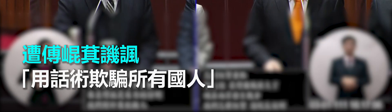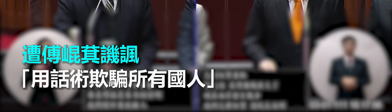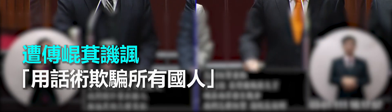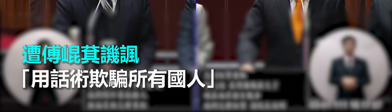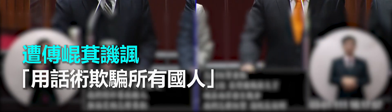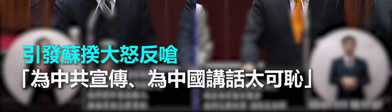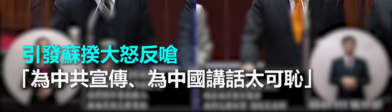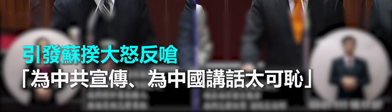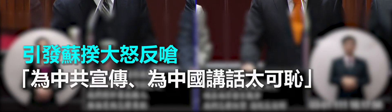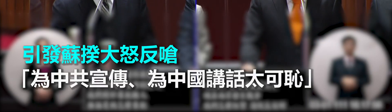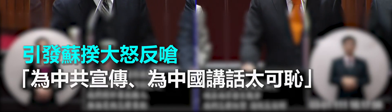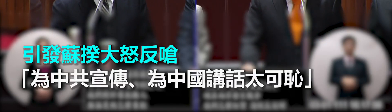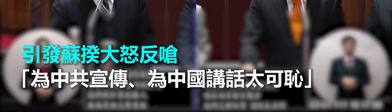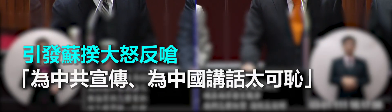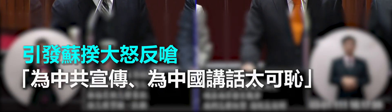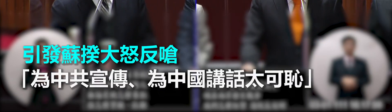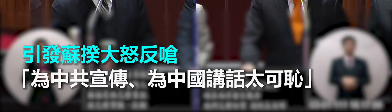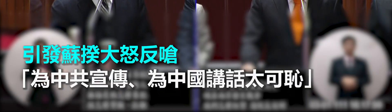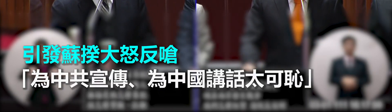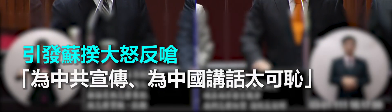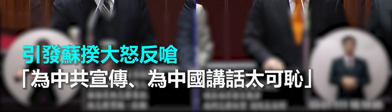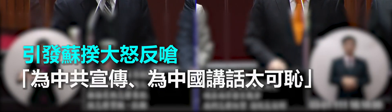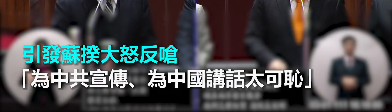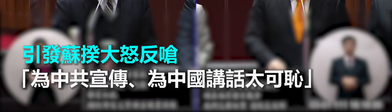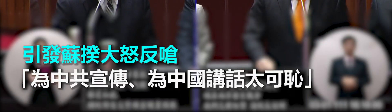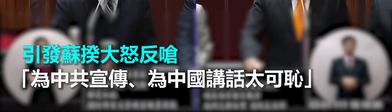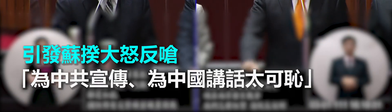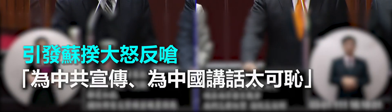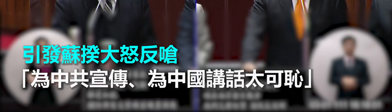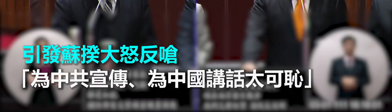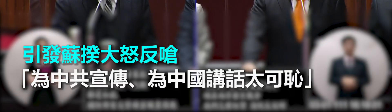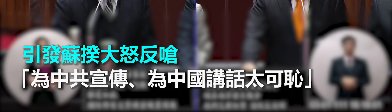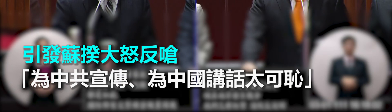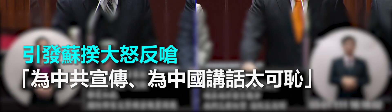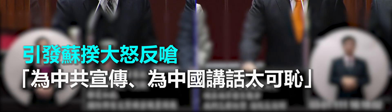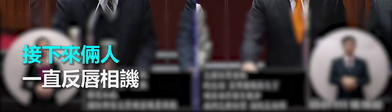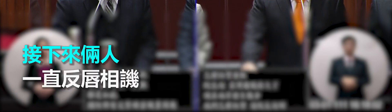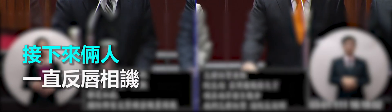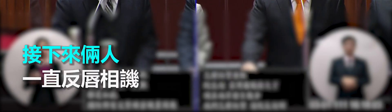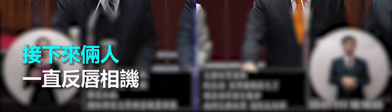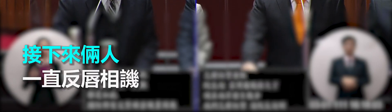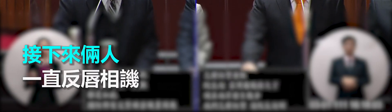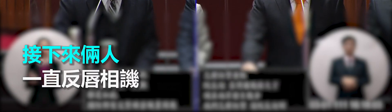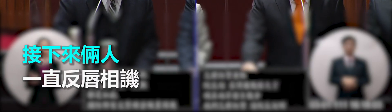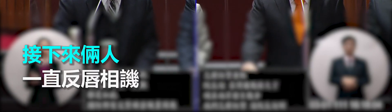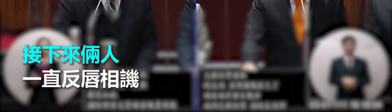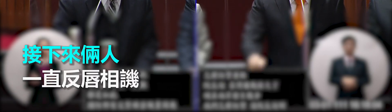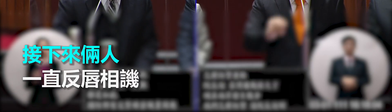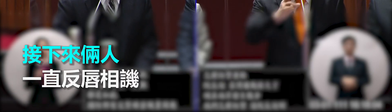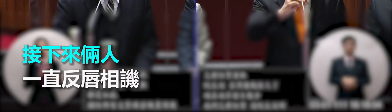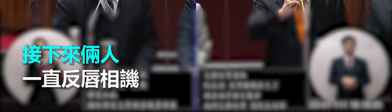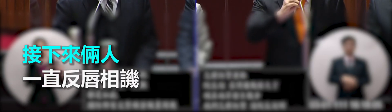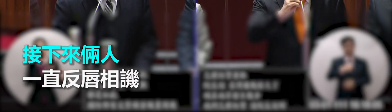应，周边的国家相关的国家也都一再的谴责并且